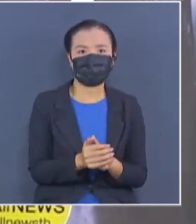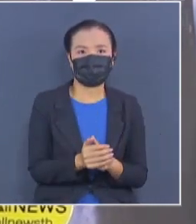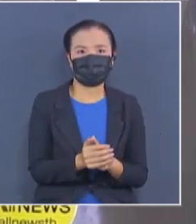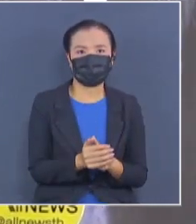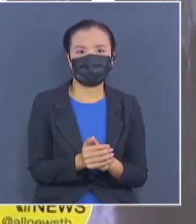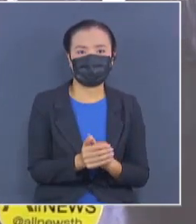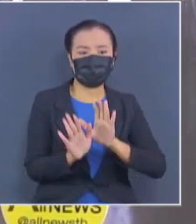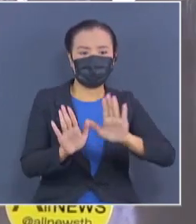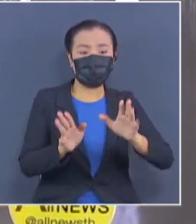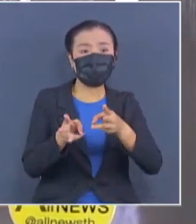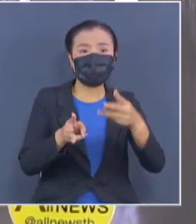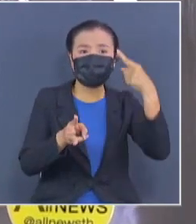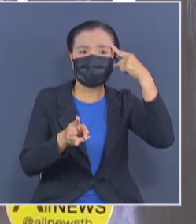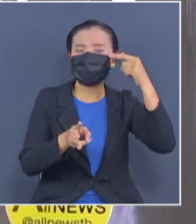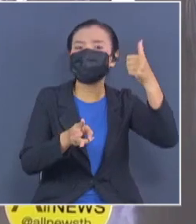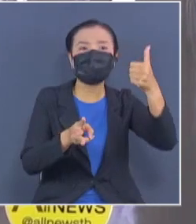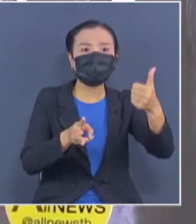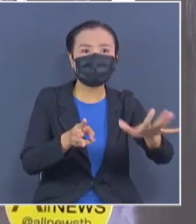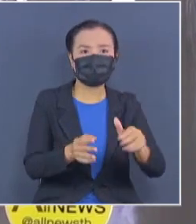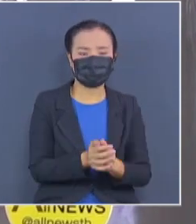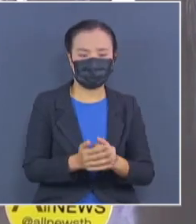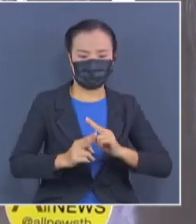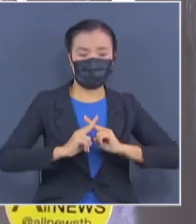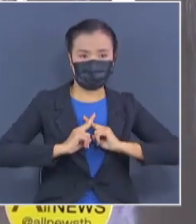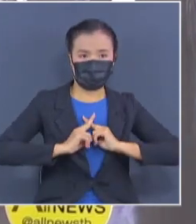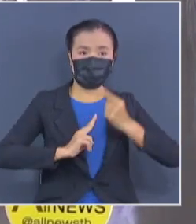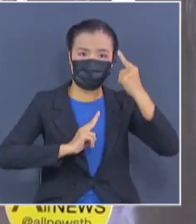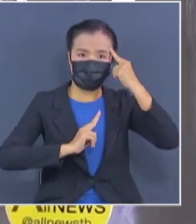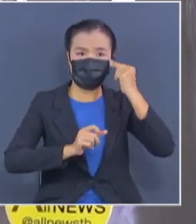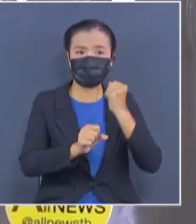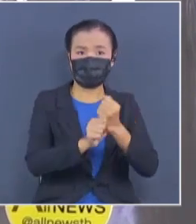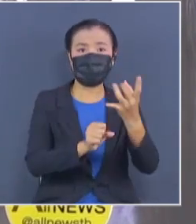เราห้ามความคิดใครไม่ได้หรอกอยู่ที่ตัวเราว่าเรารู้ตัวเองว่าเราทำอะไรยังไง